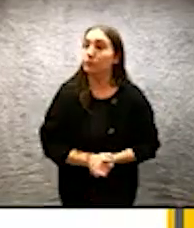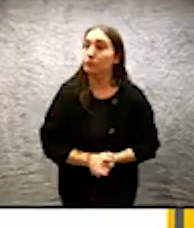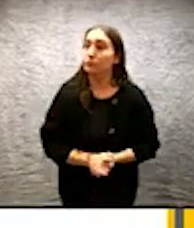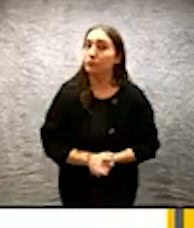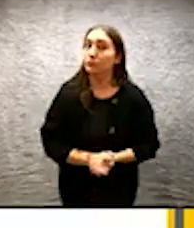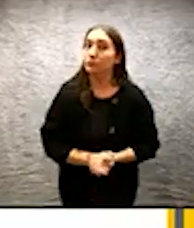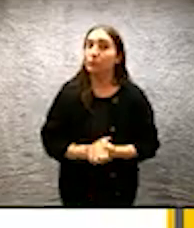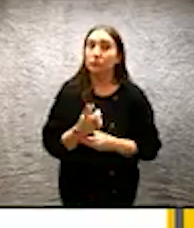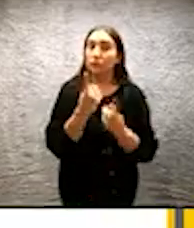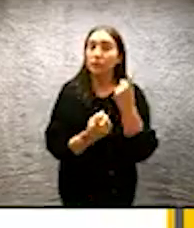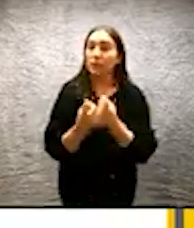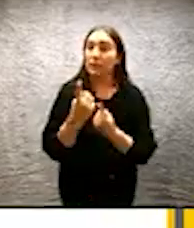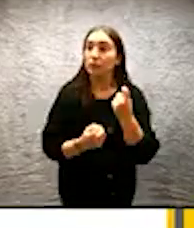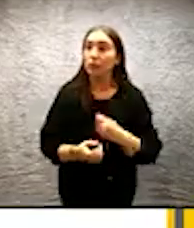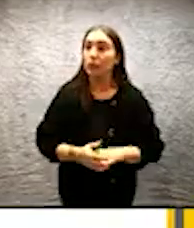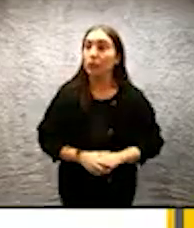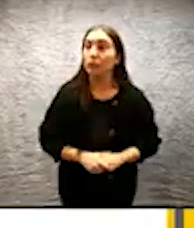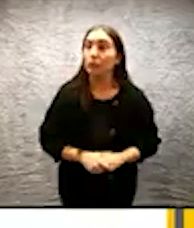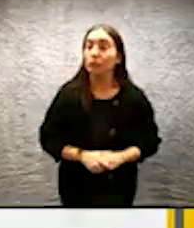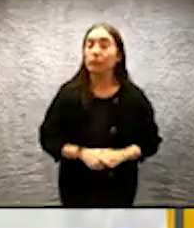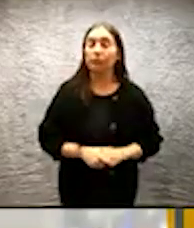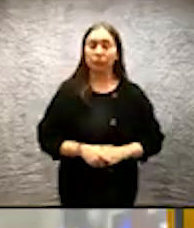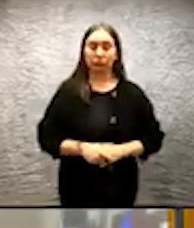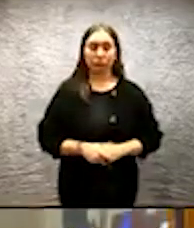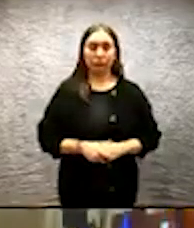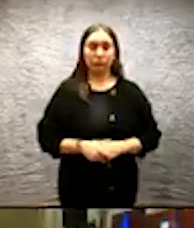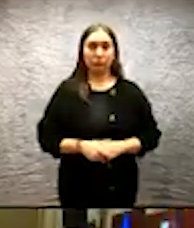Y a-t-il des questions ?